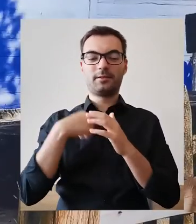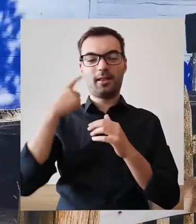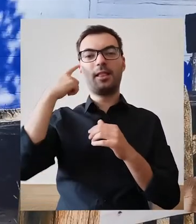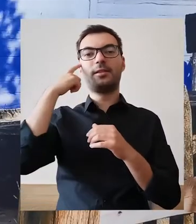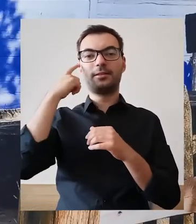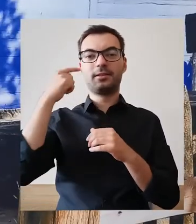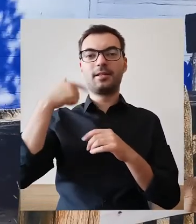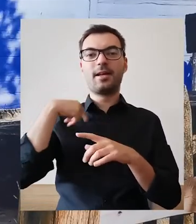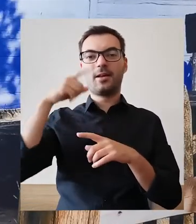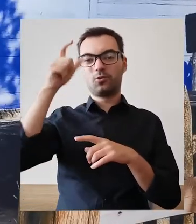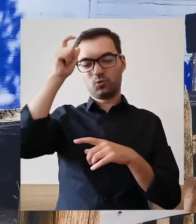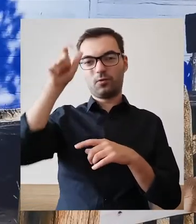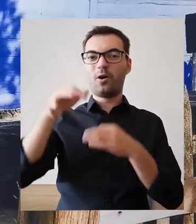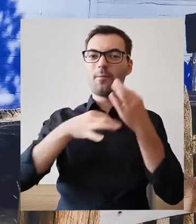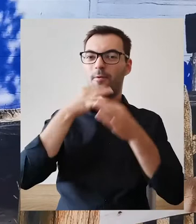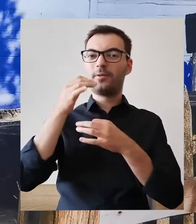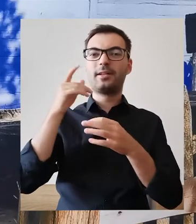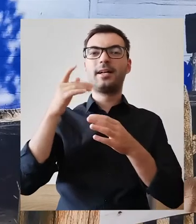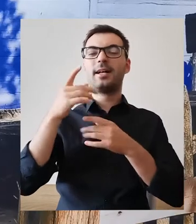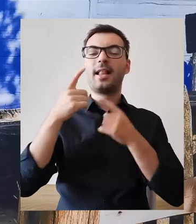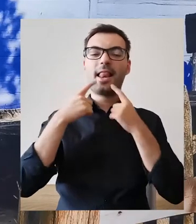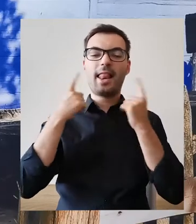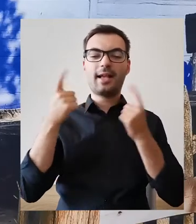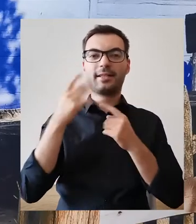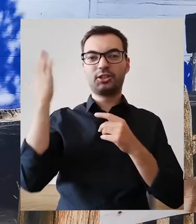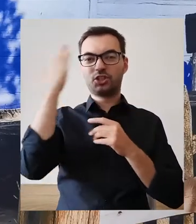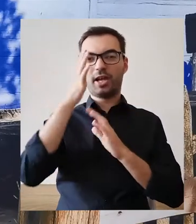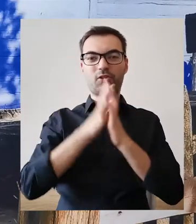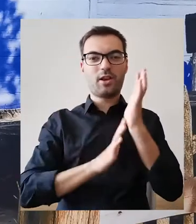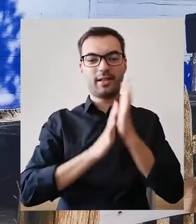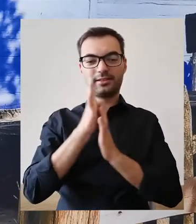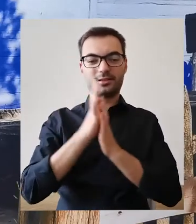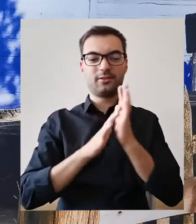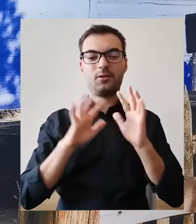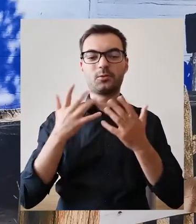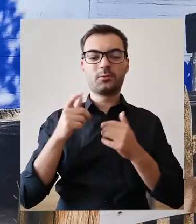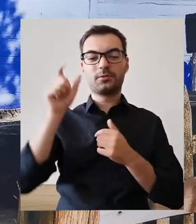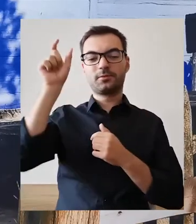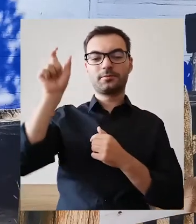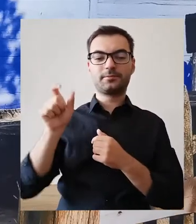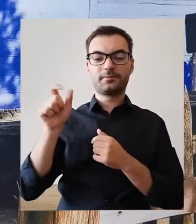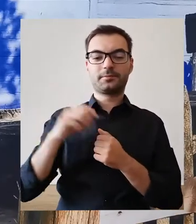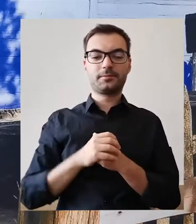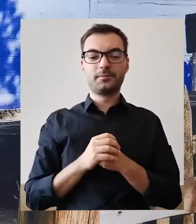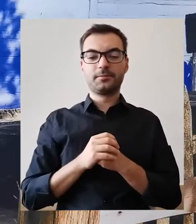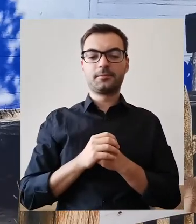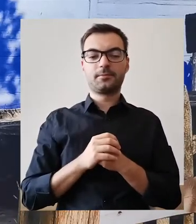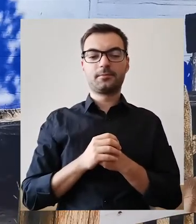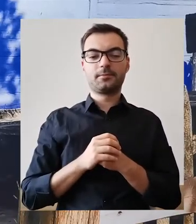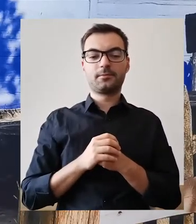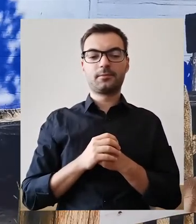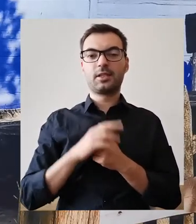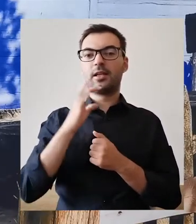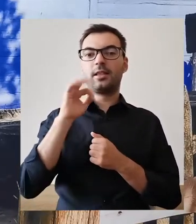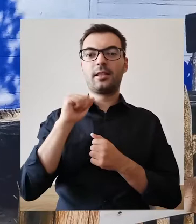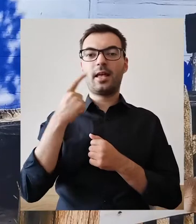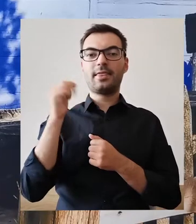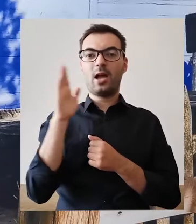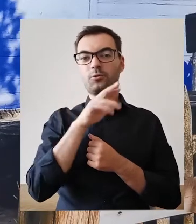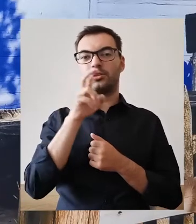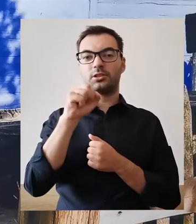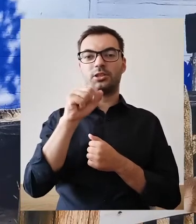człowiek o którym opowiadałam przy okazji legend czarną lekarskich czyli mowa oczywiście o tadeusza